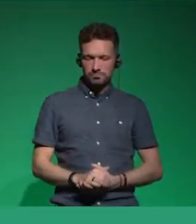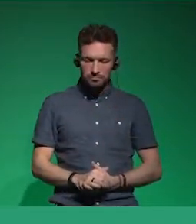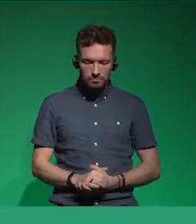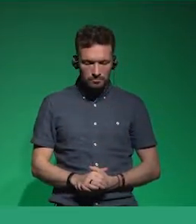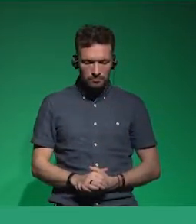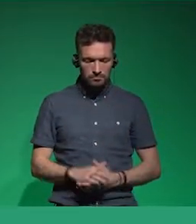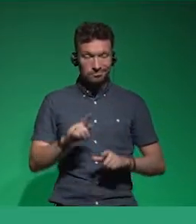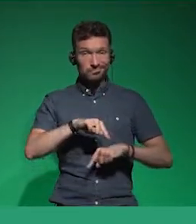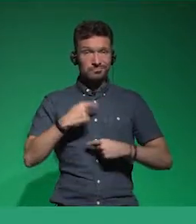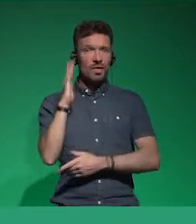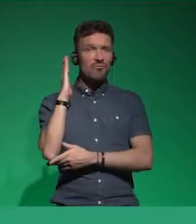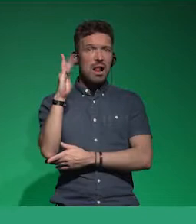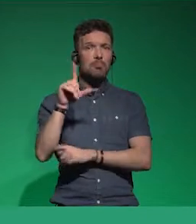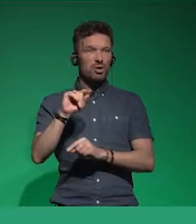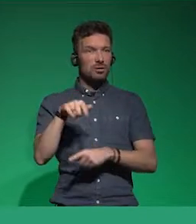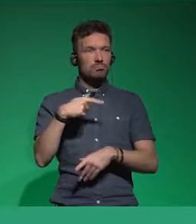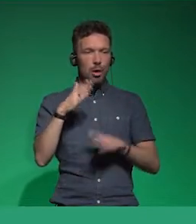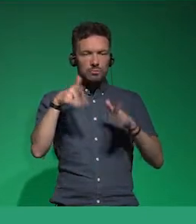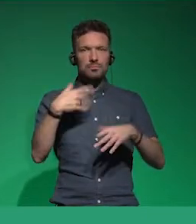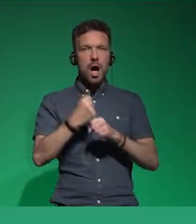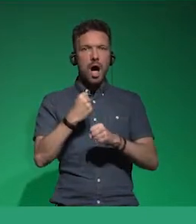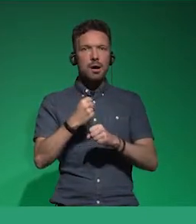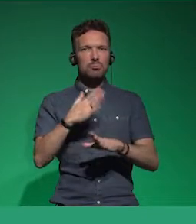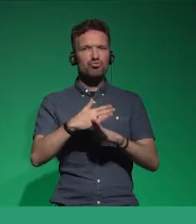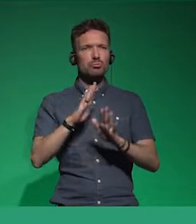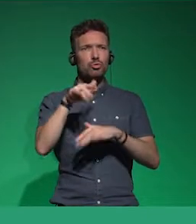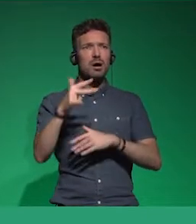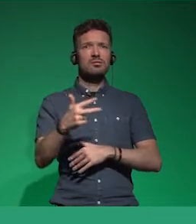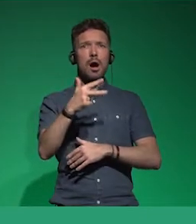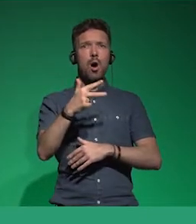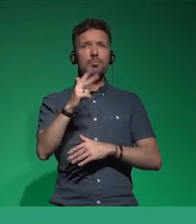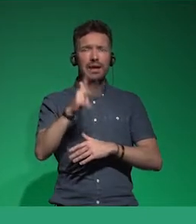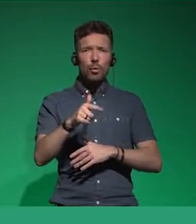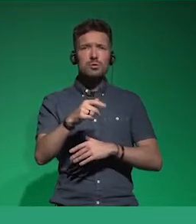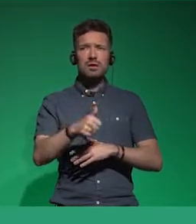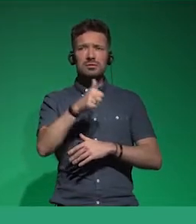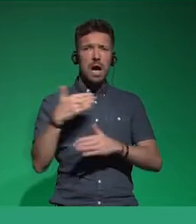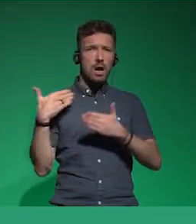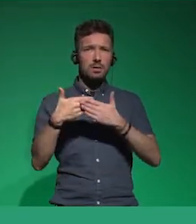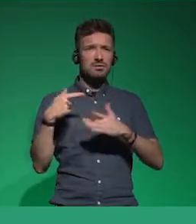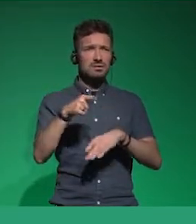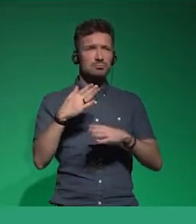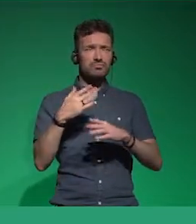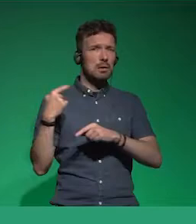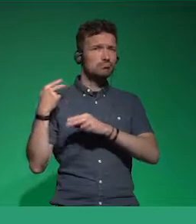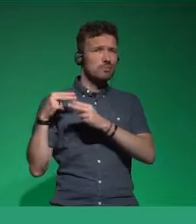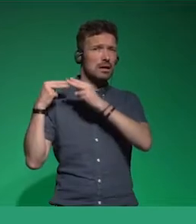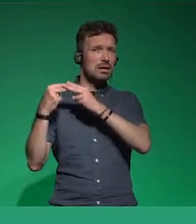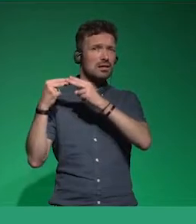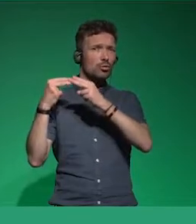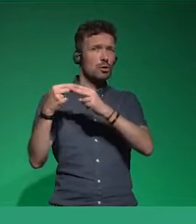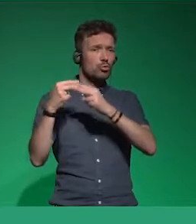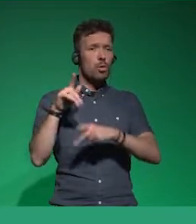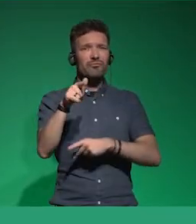Unser Wald ist Arbeitsplatz. Seit 300 Jahren sind wir zukünftigen Generationen verpflichtet und bewirtschaften den